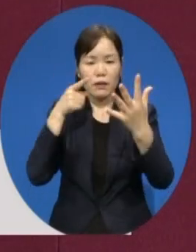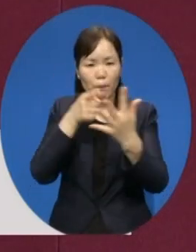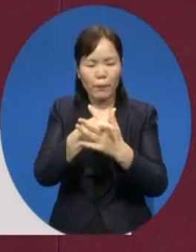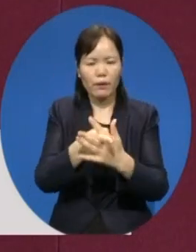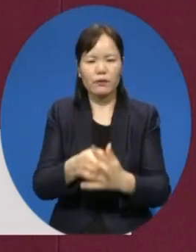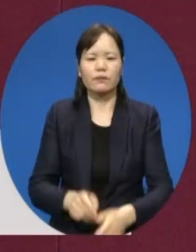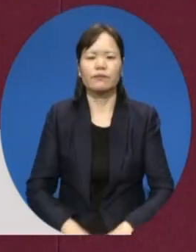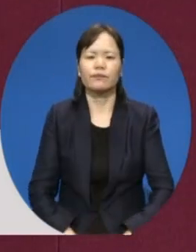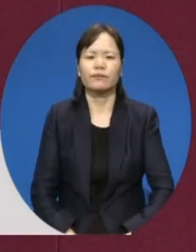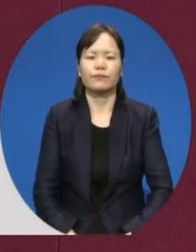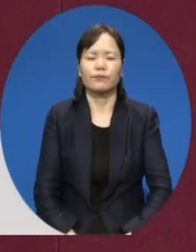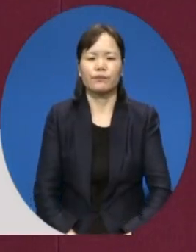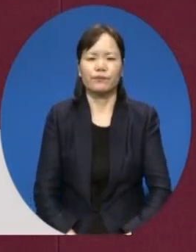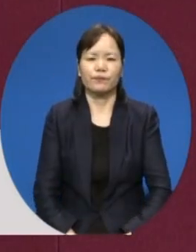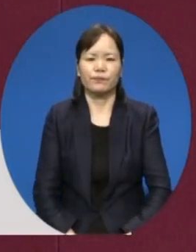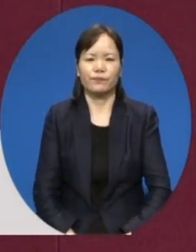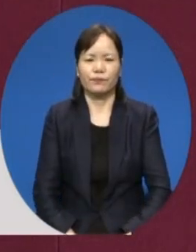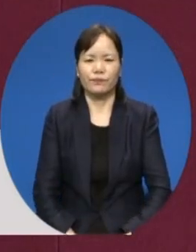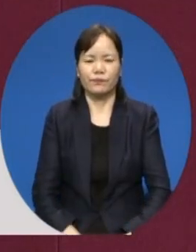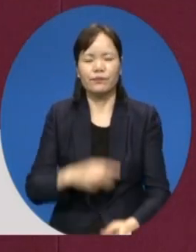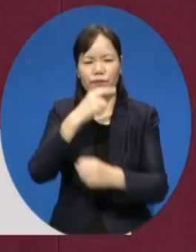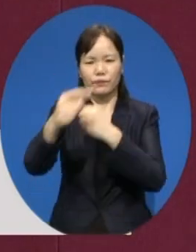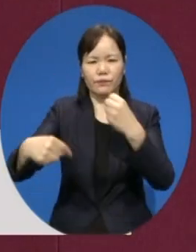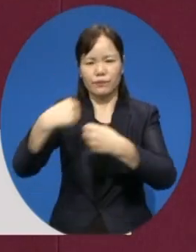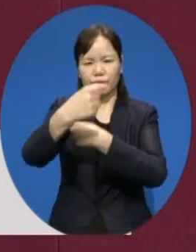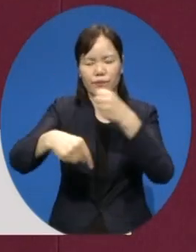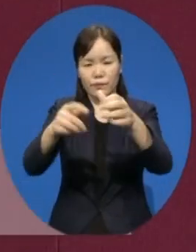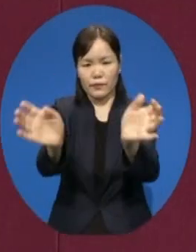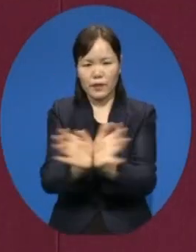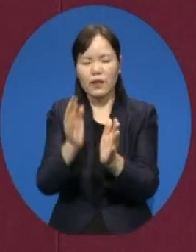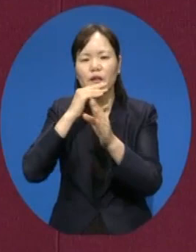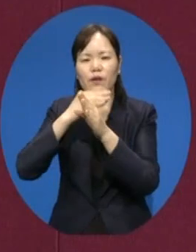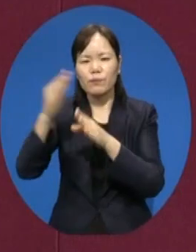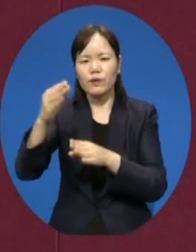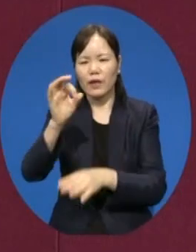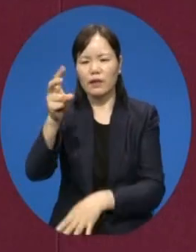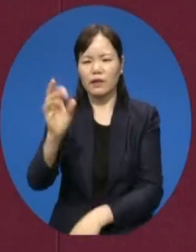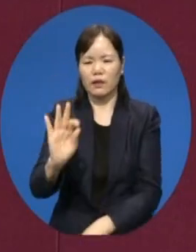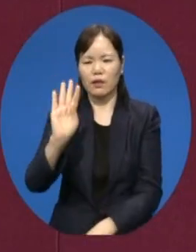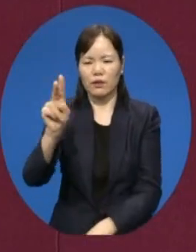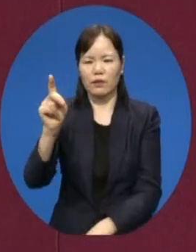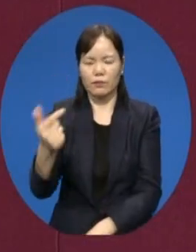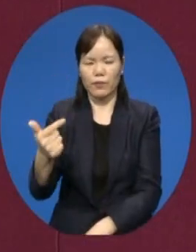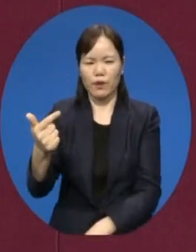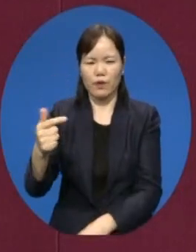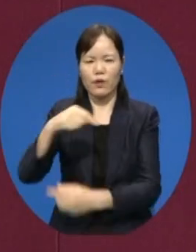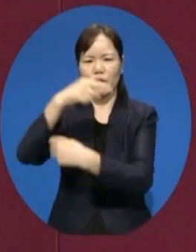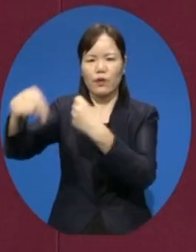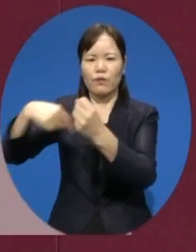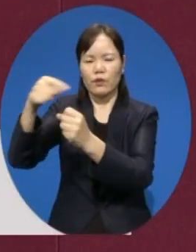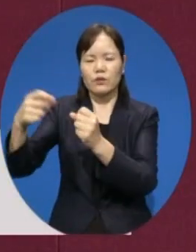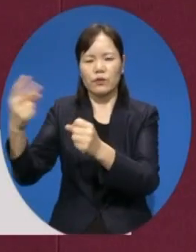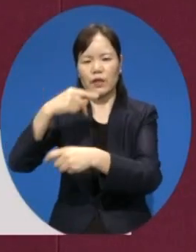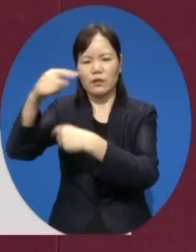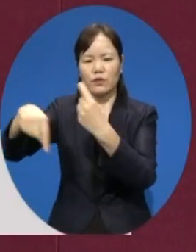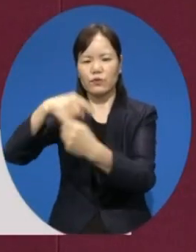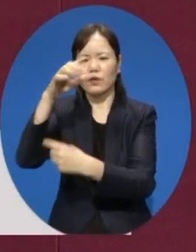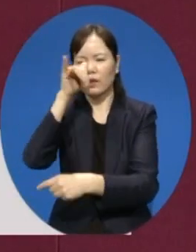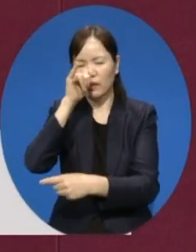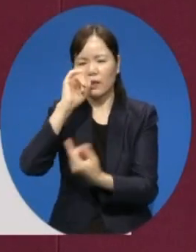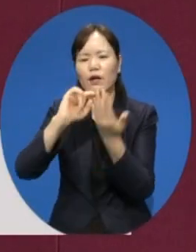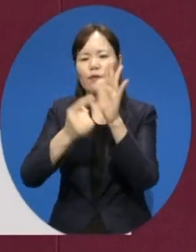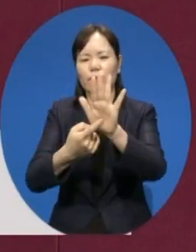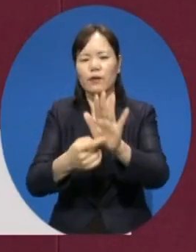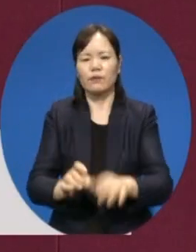들통났습니다. 세계 원자력 기구는 북한 영변 원자로 재가동되었다고 공식 발표했습니다.